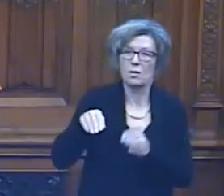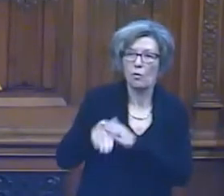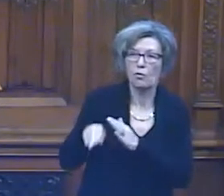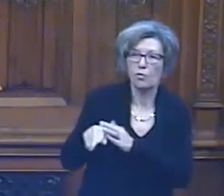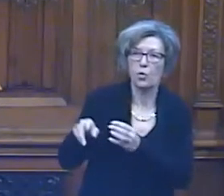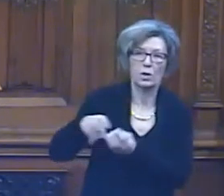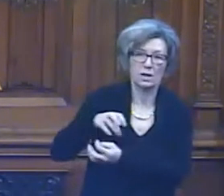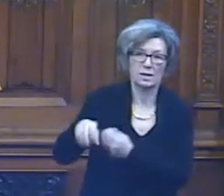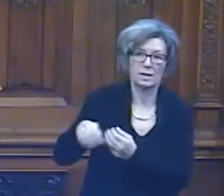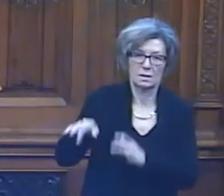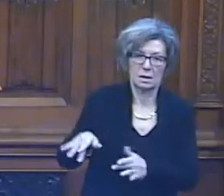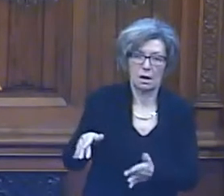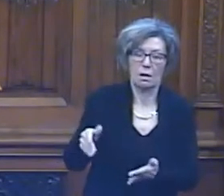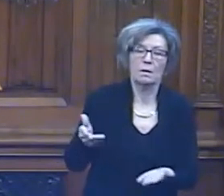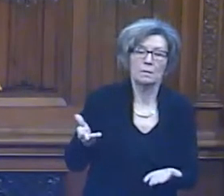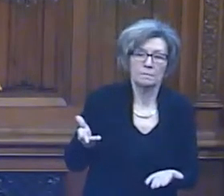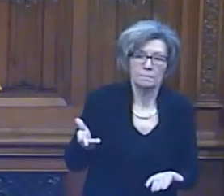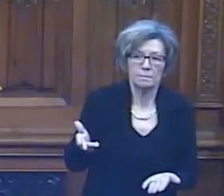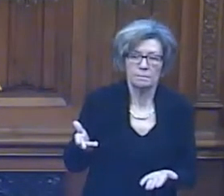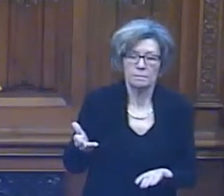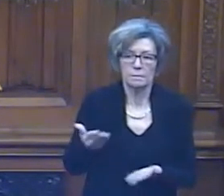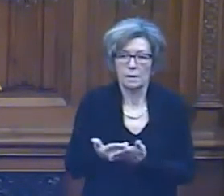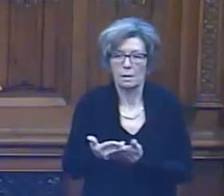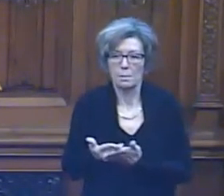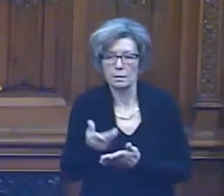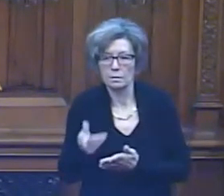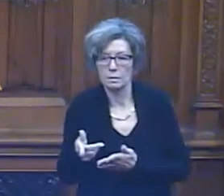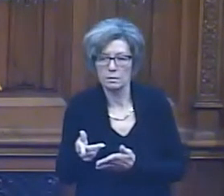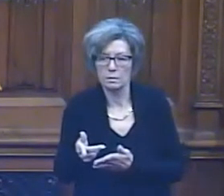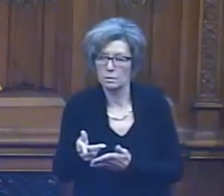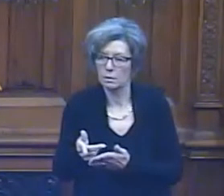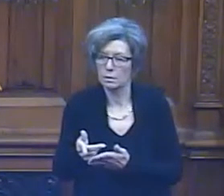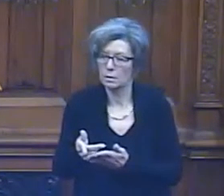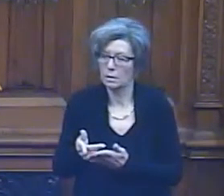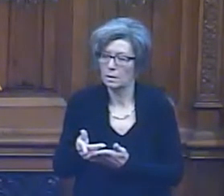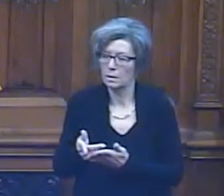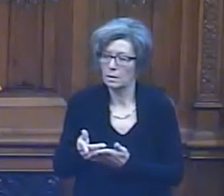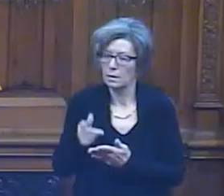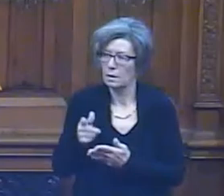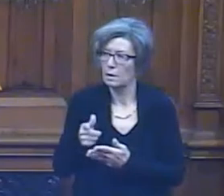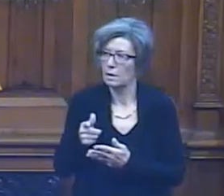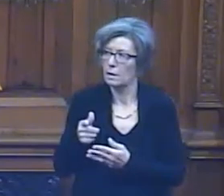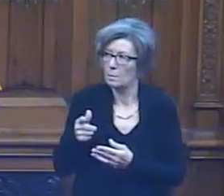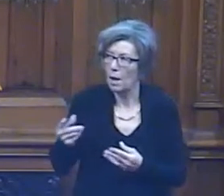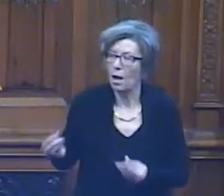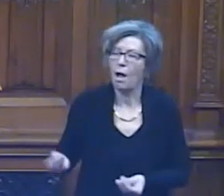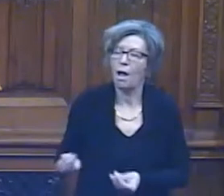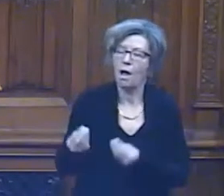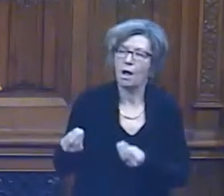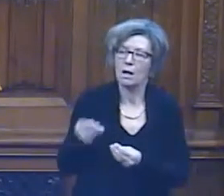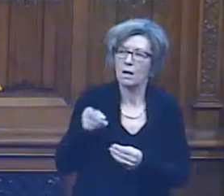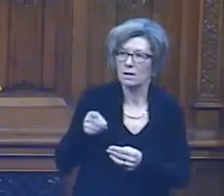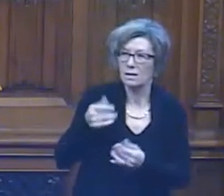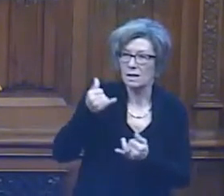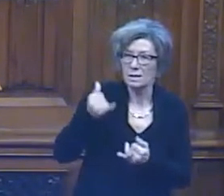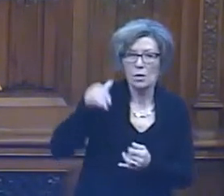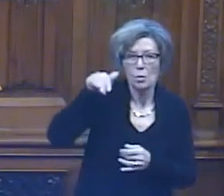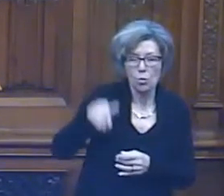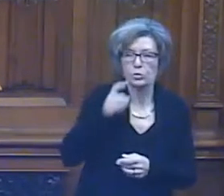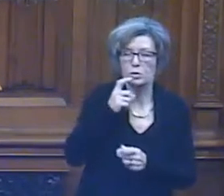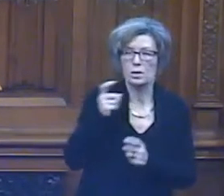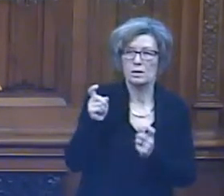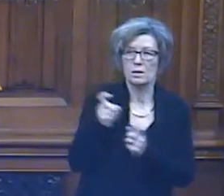Flüchtlingskrise. Ich glaube, es ist aber sozusagen nur jetzt der Anlass, etwas grundlegend zu diskutieren.